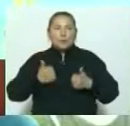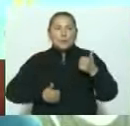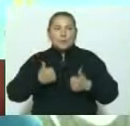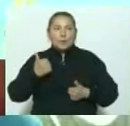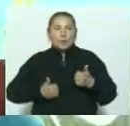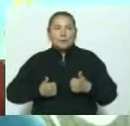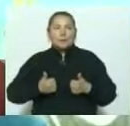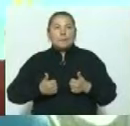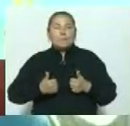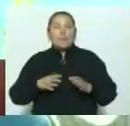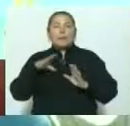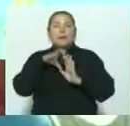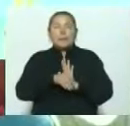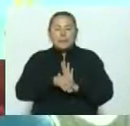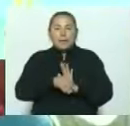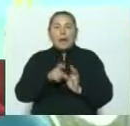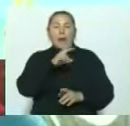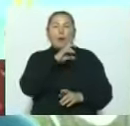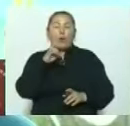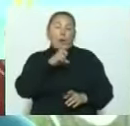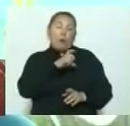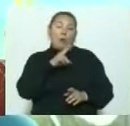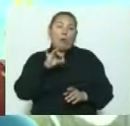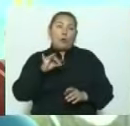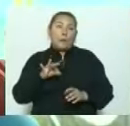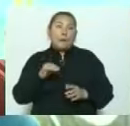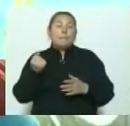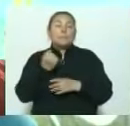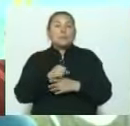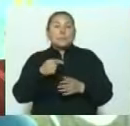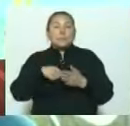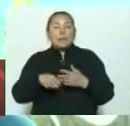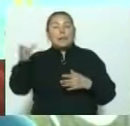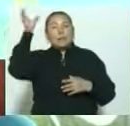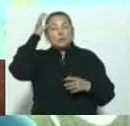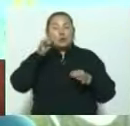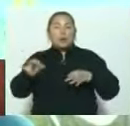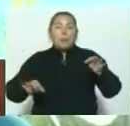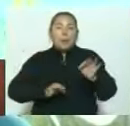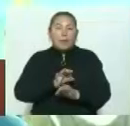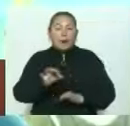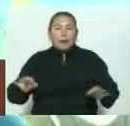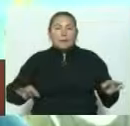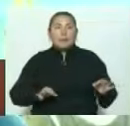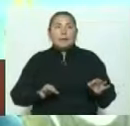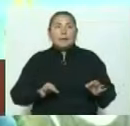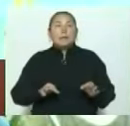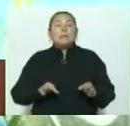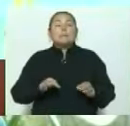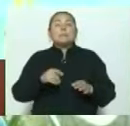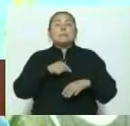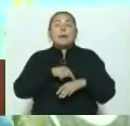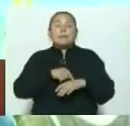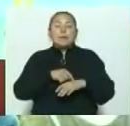конкурстың критерийіне кіреді. Бұл экология бағытындағы жетістіктері мектептің, ғылыми жобалар, экология бағытындағы сынып